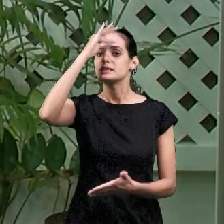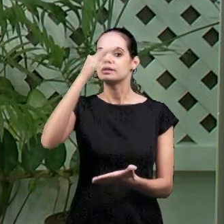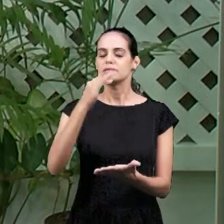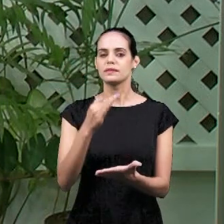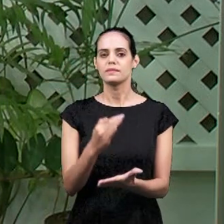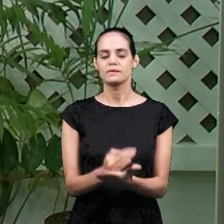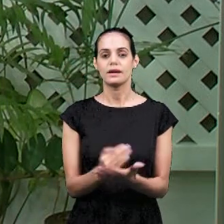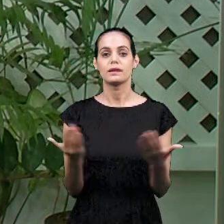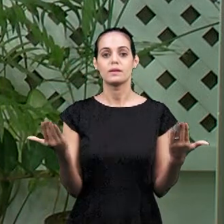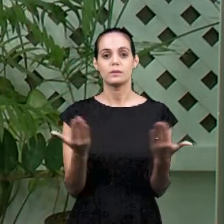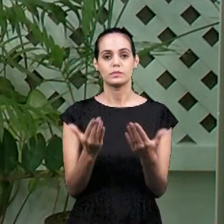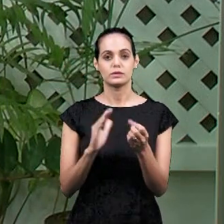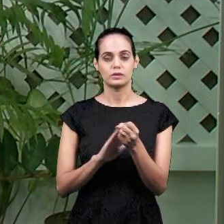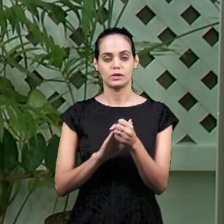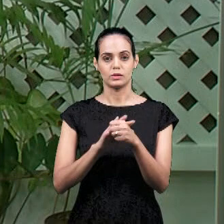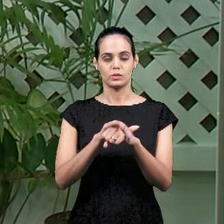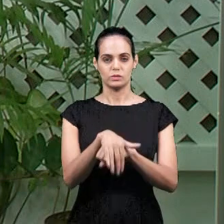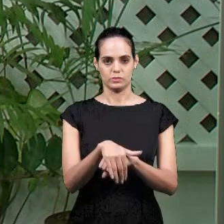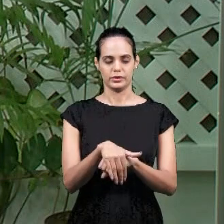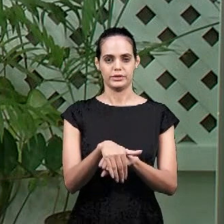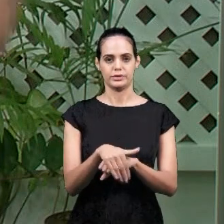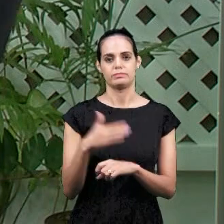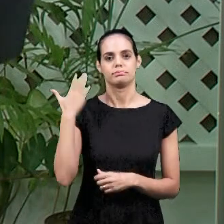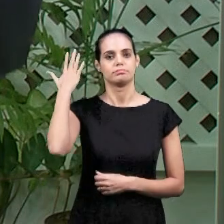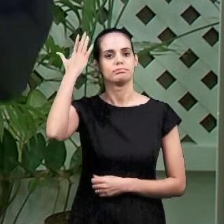frères de Science et Foi. Ce soir,